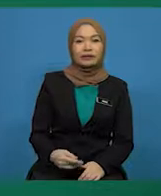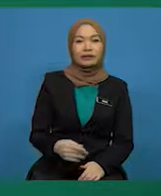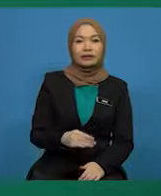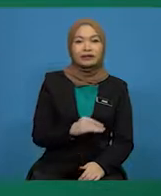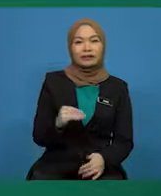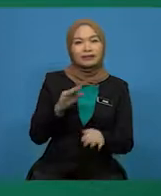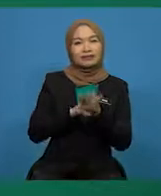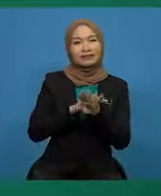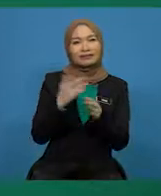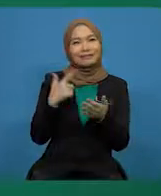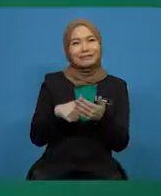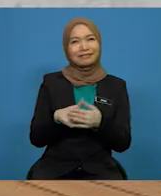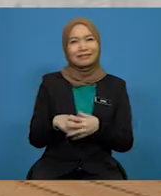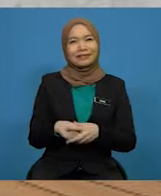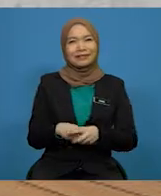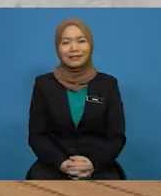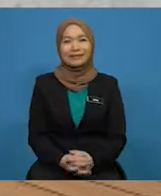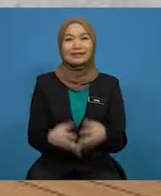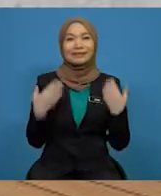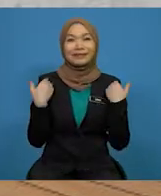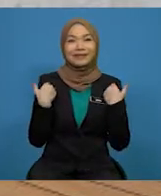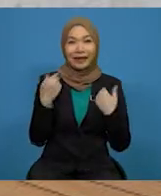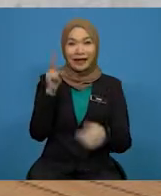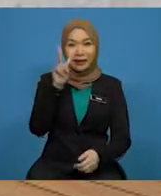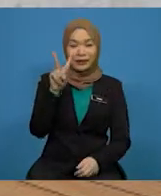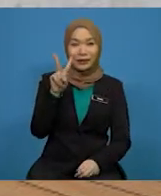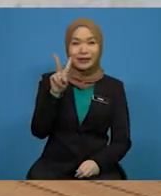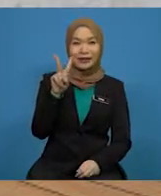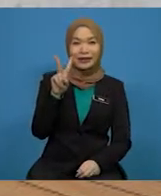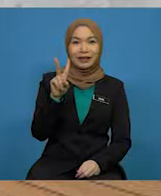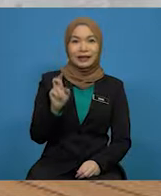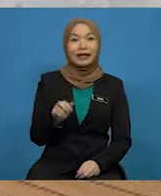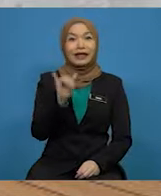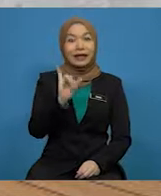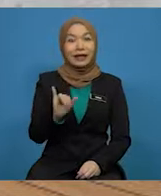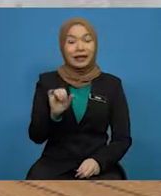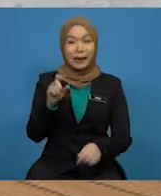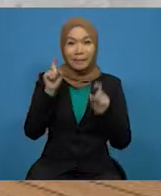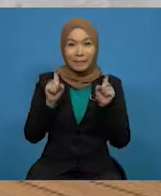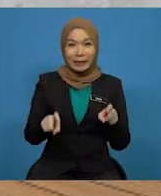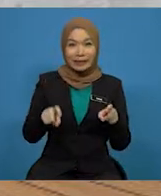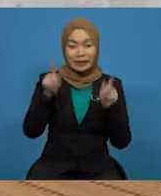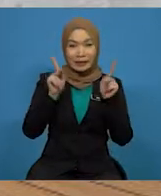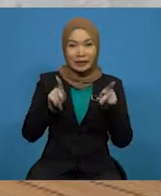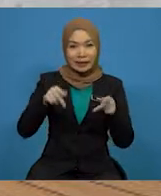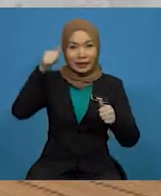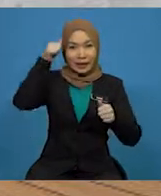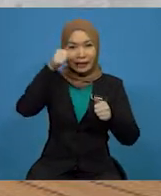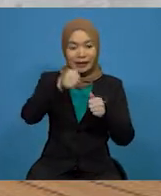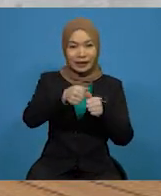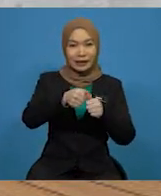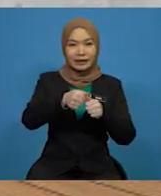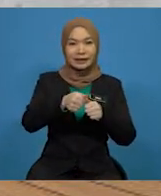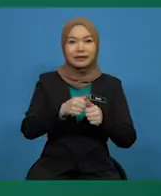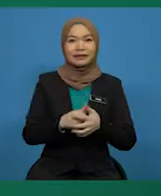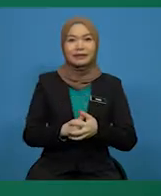kita panggil cek. Kesimpulannya, terdapat dua perkara yang perlu pelajar ingat berkaitan konsep penawaran wang